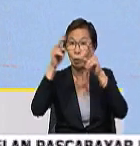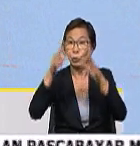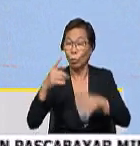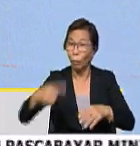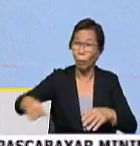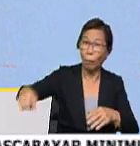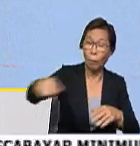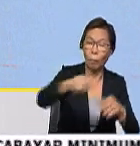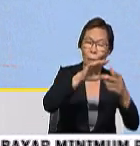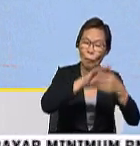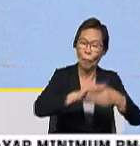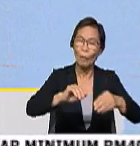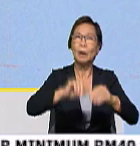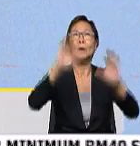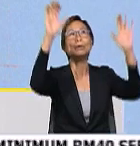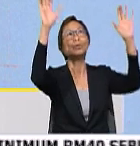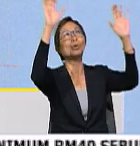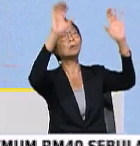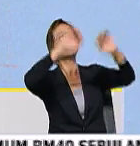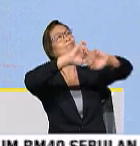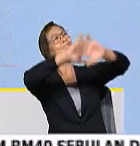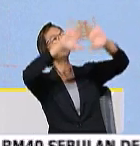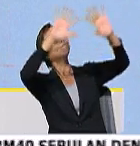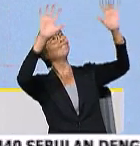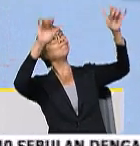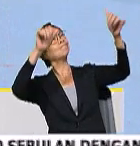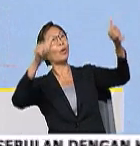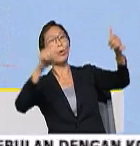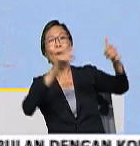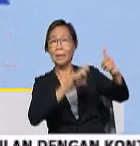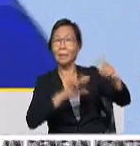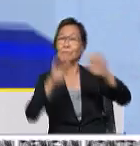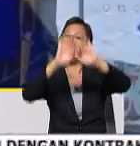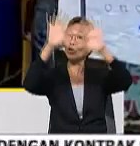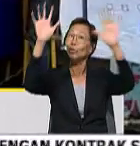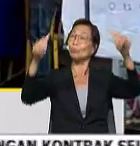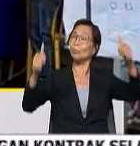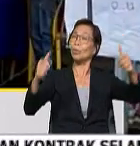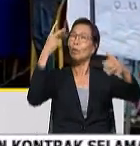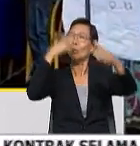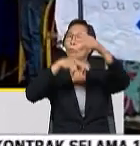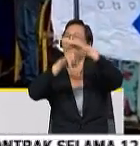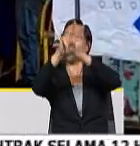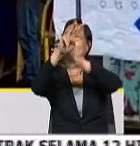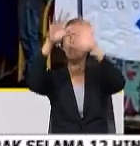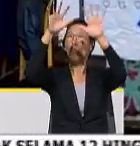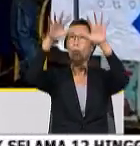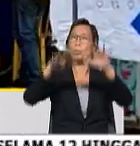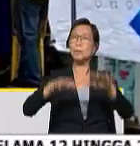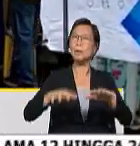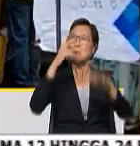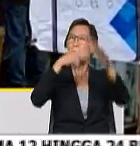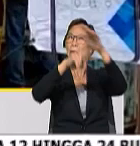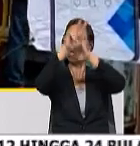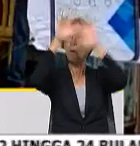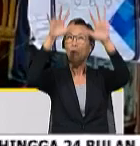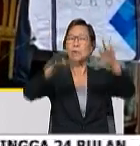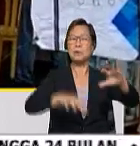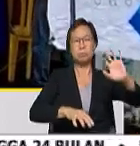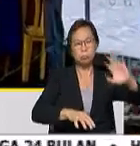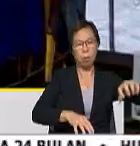semua, keadaan cuaca di sini cerah dan diramalkan hujan di beberapa